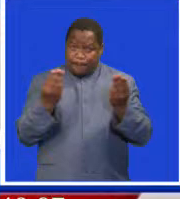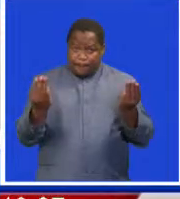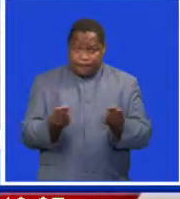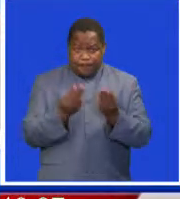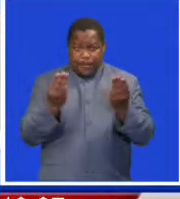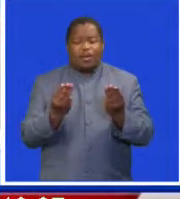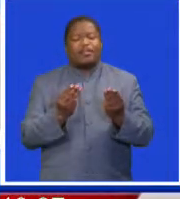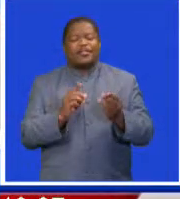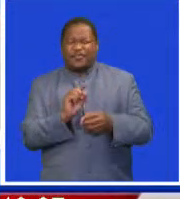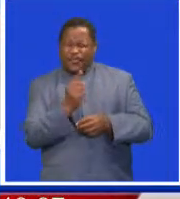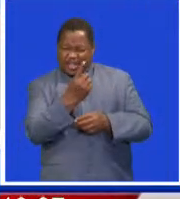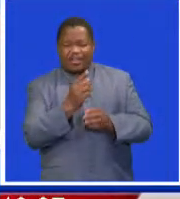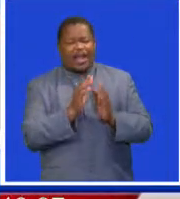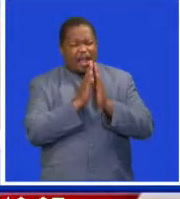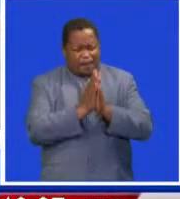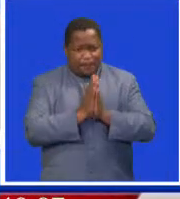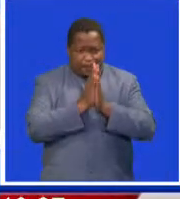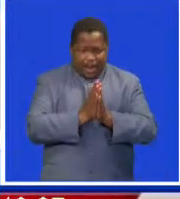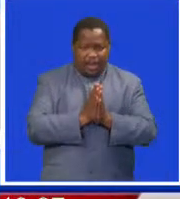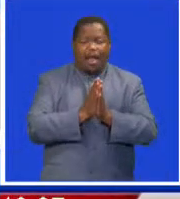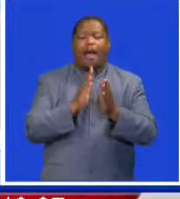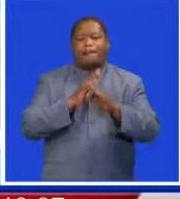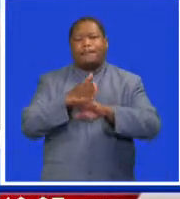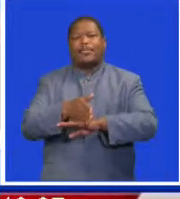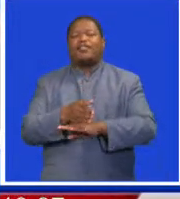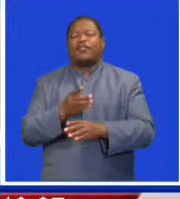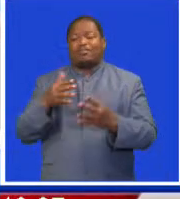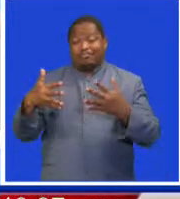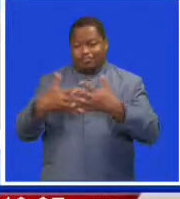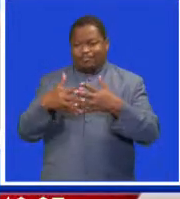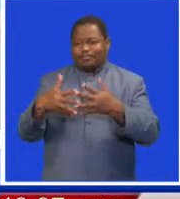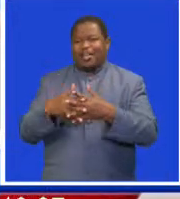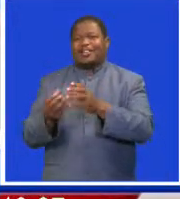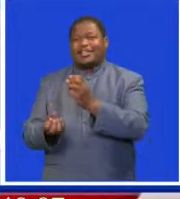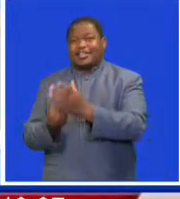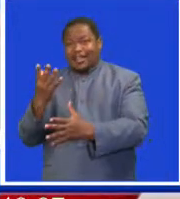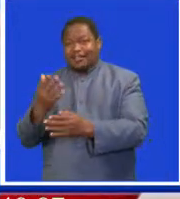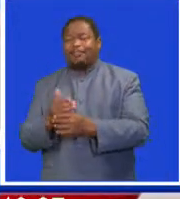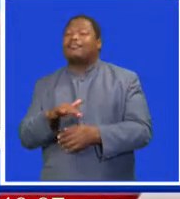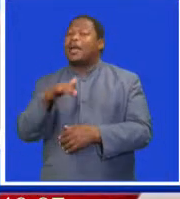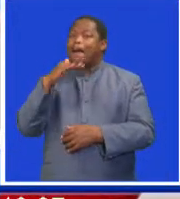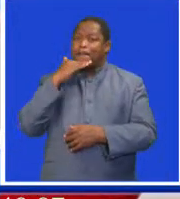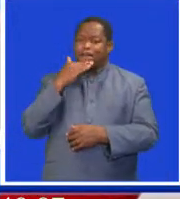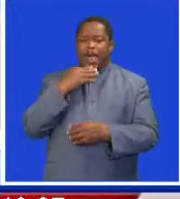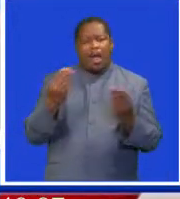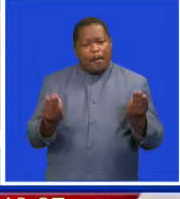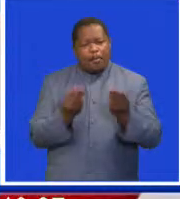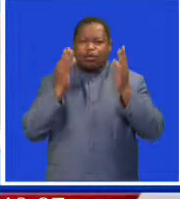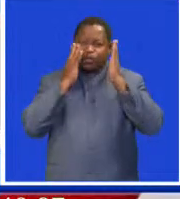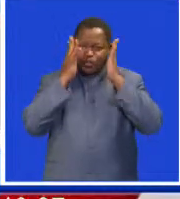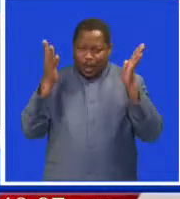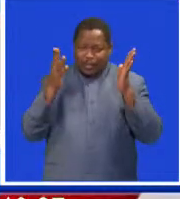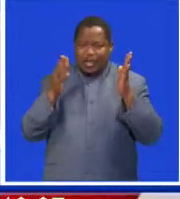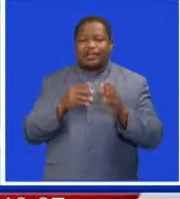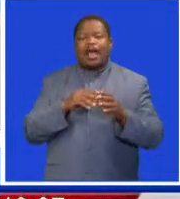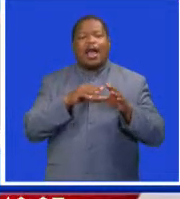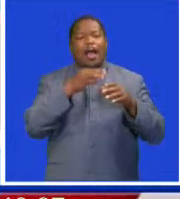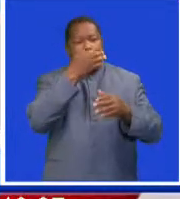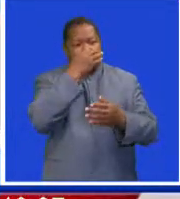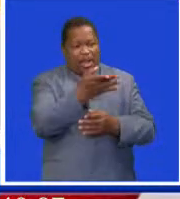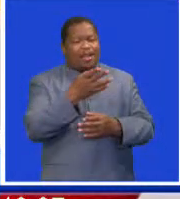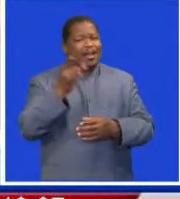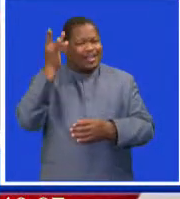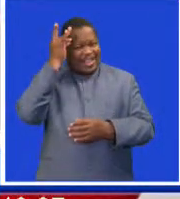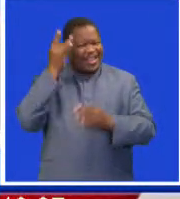nembala emaSwati awuthatha lombono kaSomhlolo nekuthi ke lokuthula lesinako kule